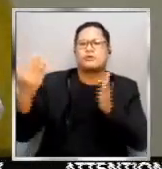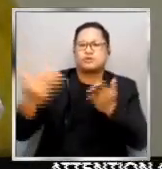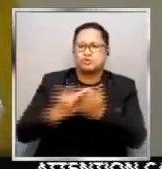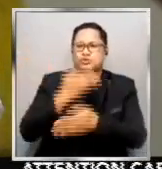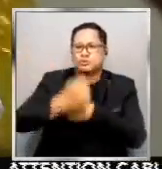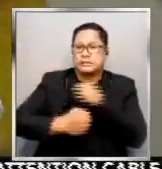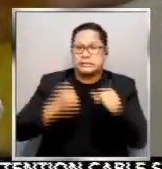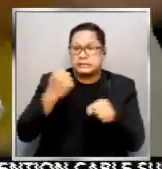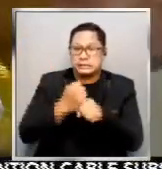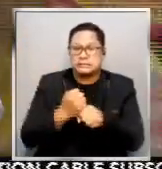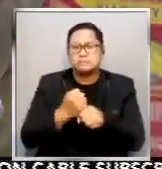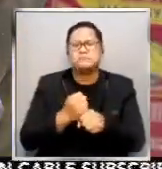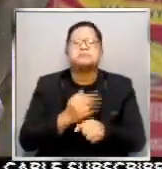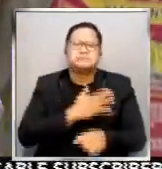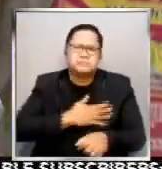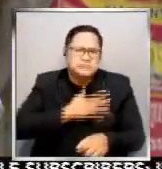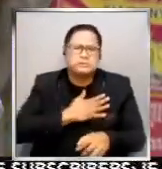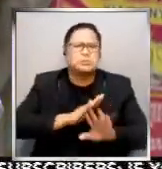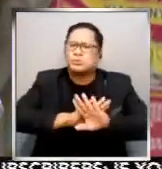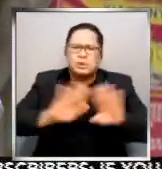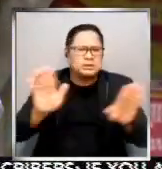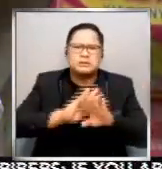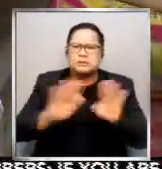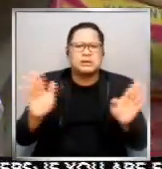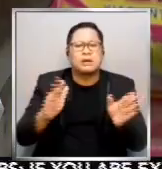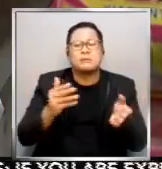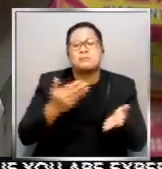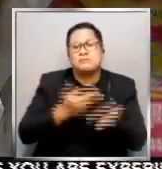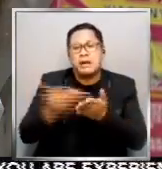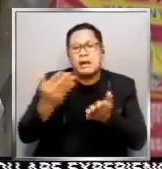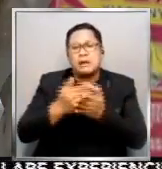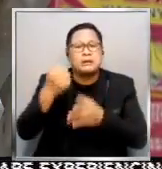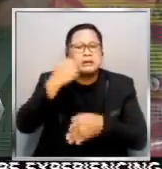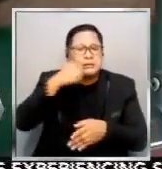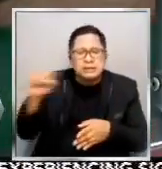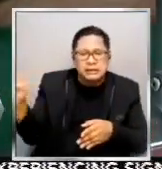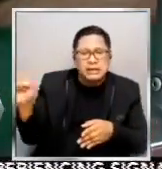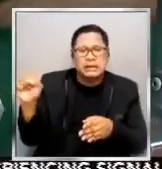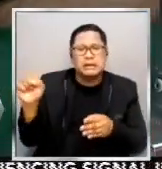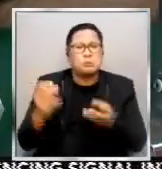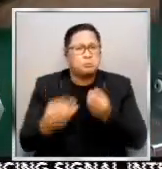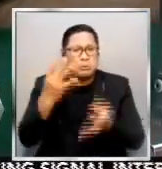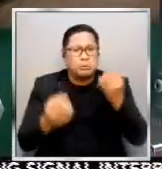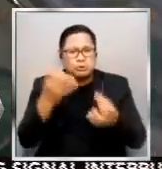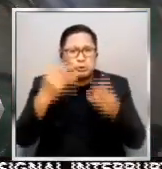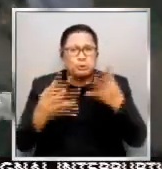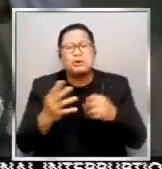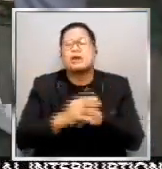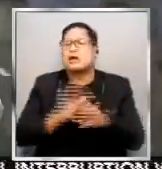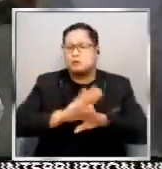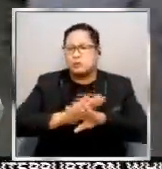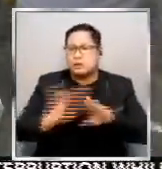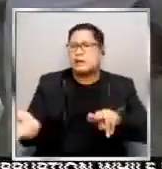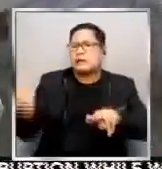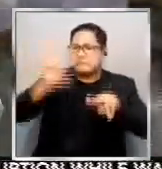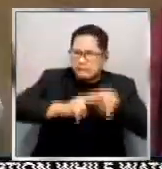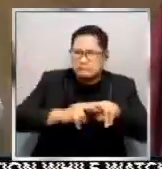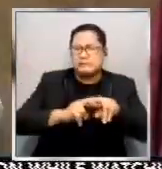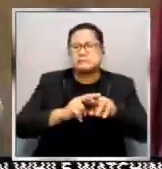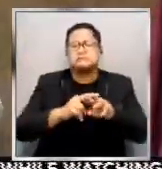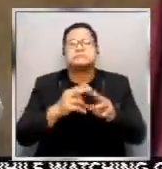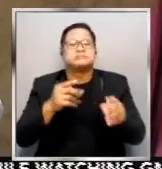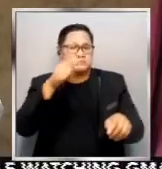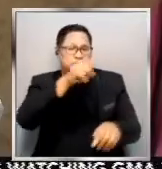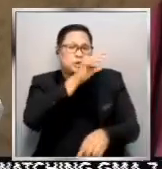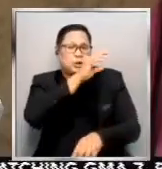sa publiko, huwag nang bumili ng mga illegal na paputok at pailaw para makaiwas sa disgrasya at huwag nang dumagdag sa mga pasyente sa ospital, lalo na't meron